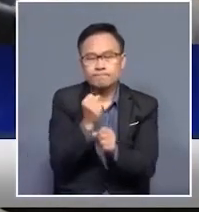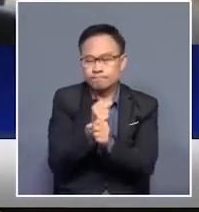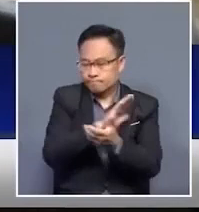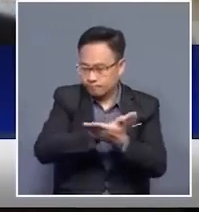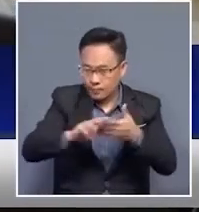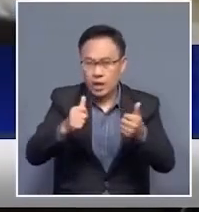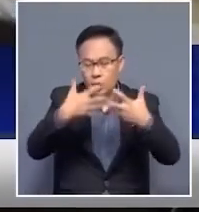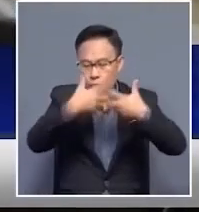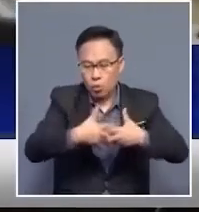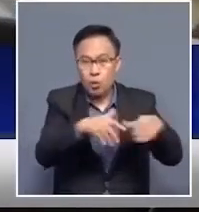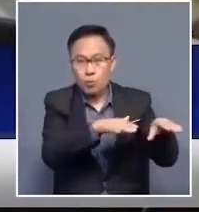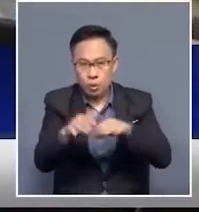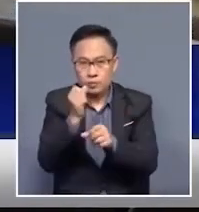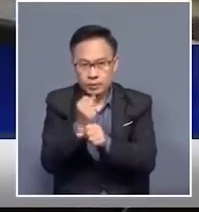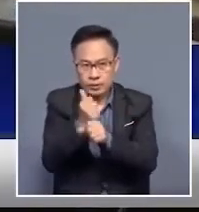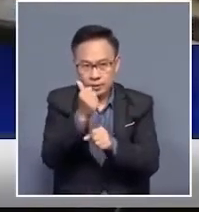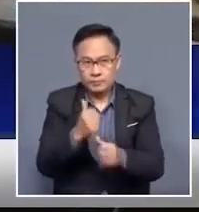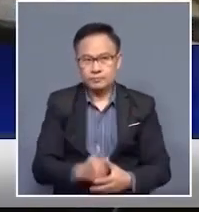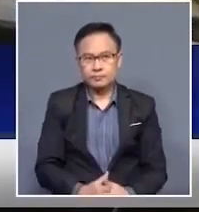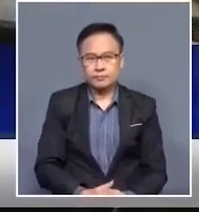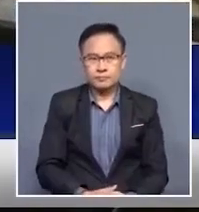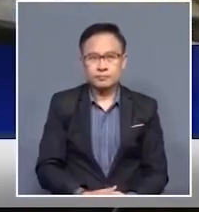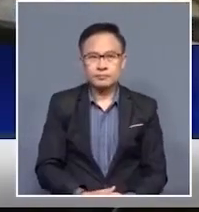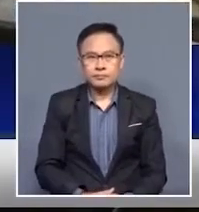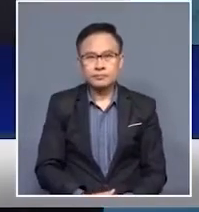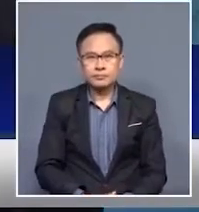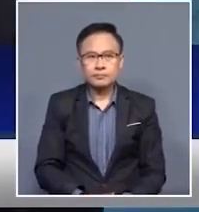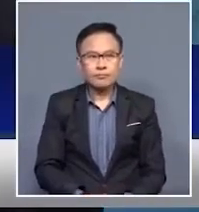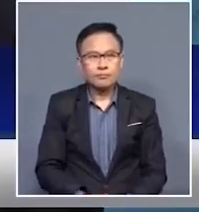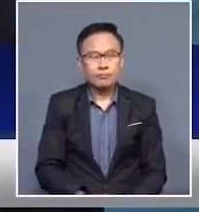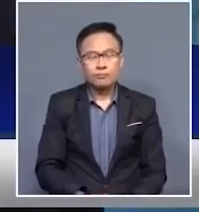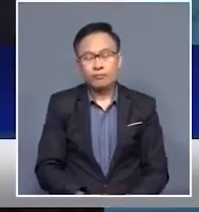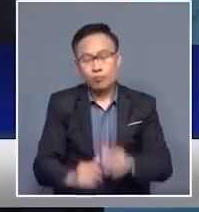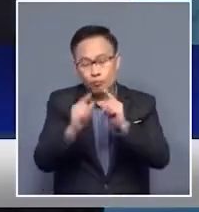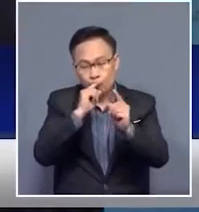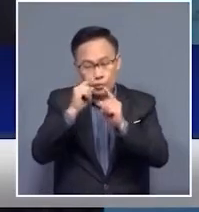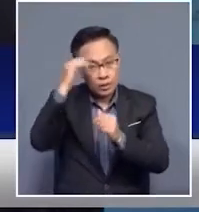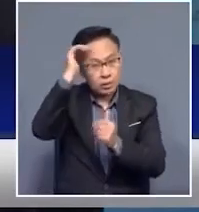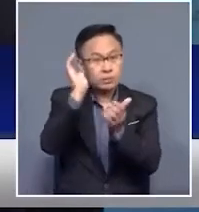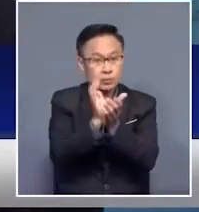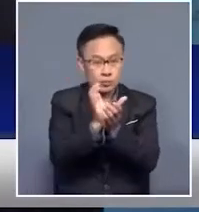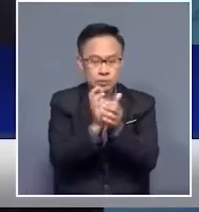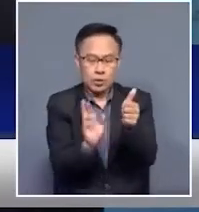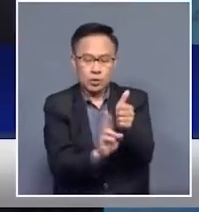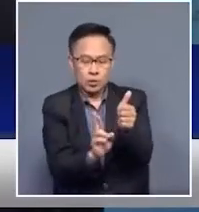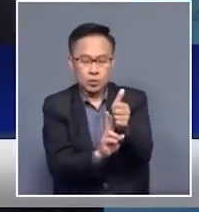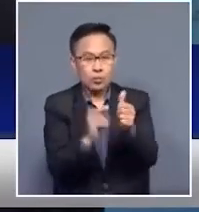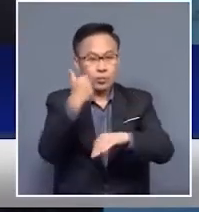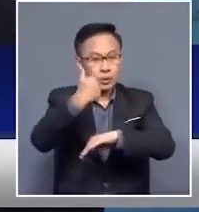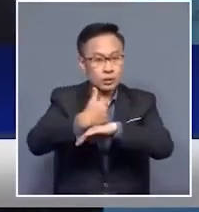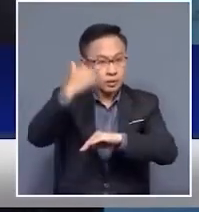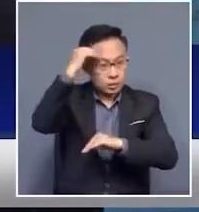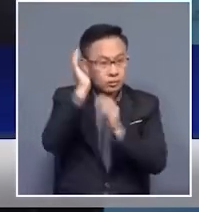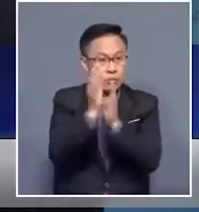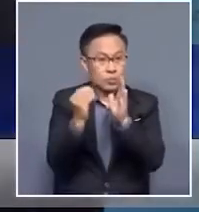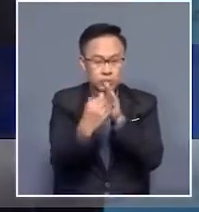ครื่องมือที่อาจจะชำรุดเนี่ยสามารถทำงานได้ทันทีนะ ทีนี้ถามทางตำรวจบ้างค่ะถามทางท่านรองผู้บัญชาการตำรวจนครบาลนะคะในเรื่องของการจั